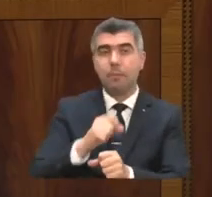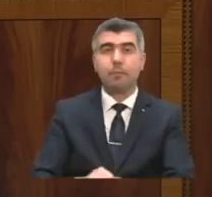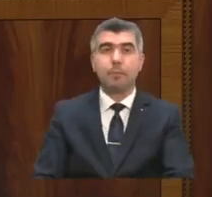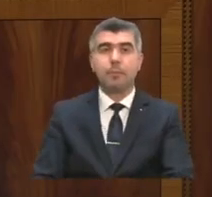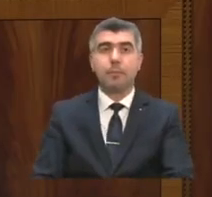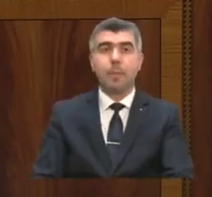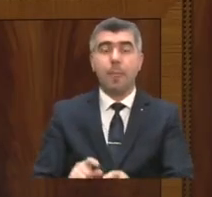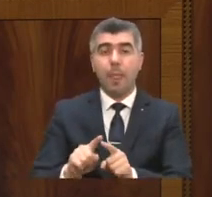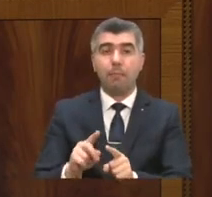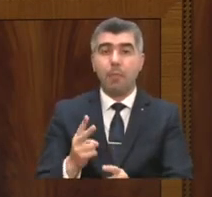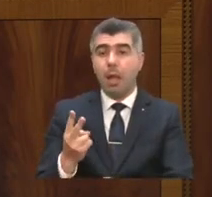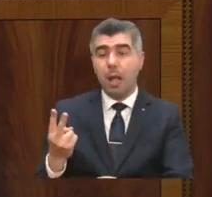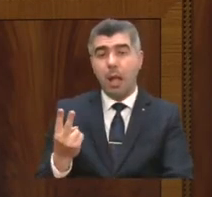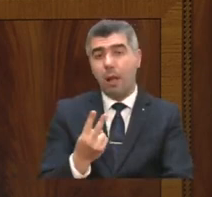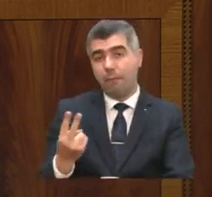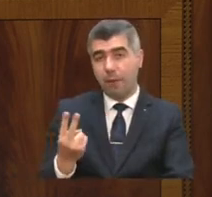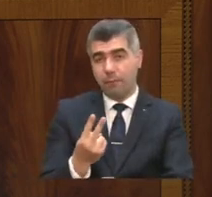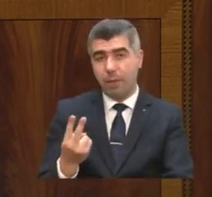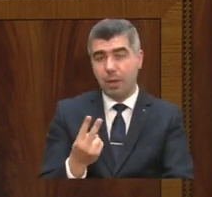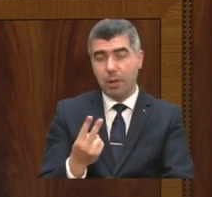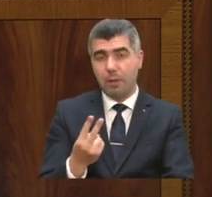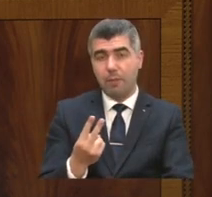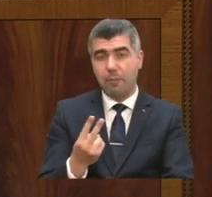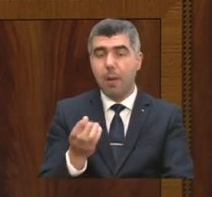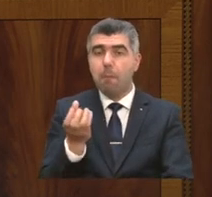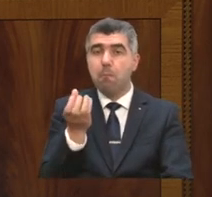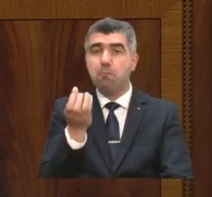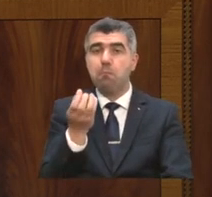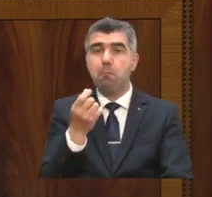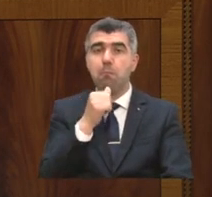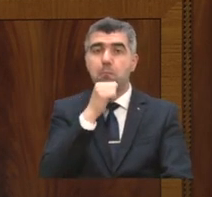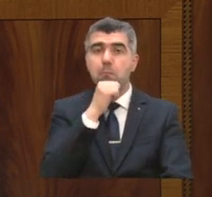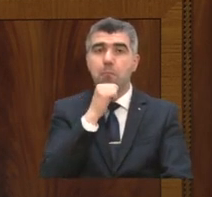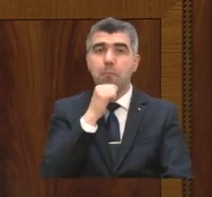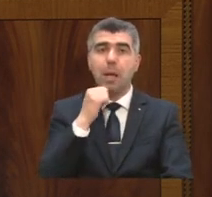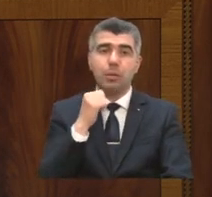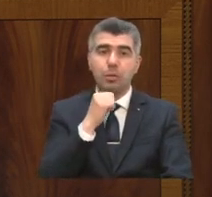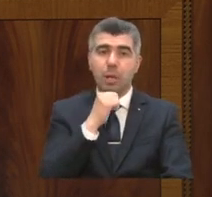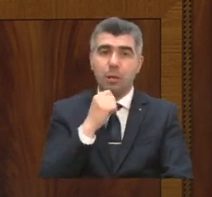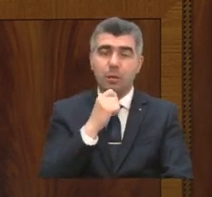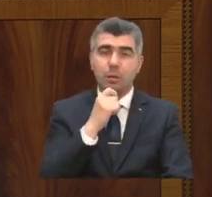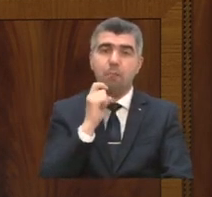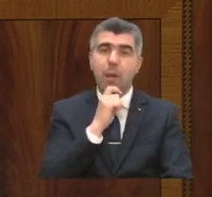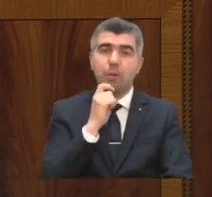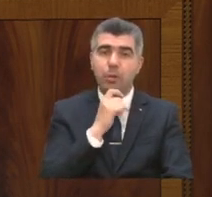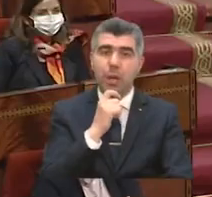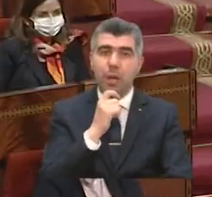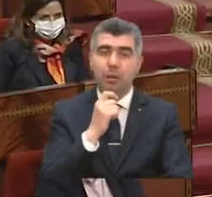هذاك 20 درهم ديال المطيشه اللي يسمعوا ويسحبوها بالصحه وما كايناش، ما بقاوش تكذبوا.